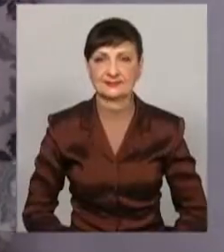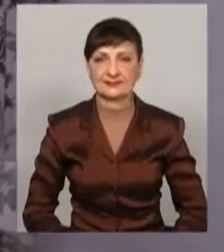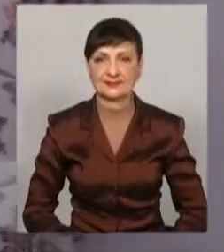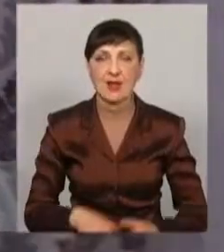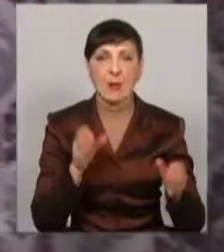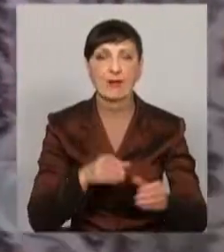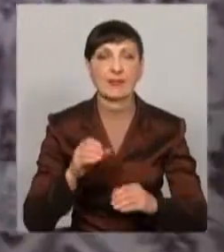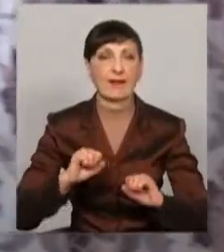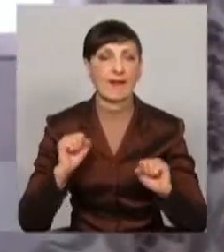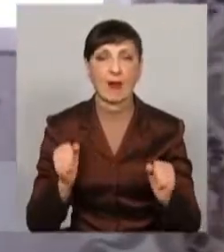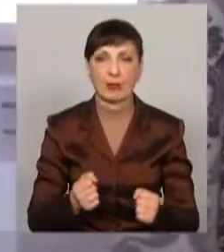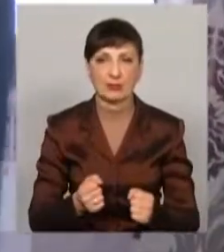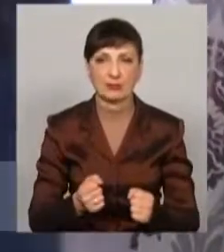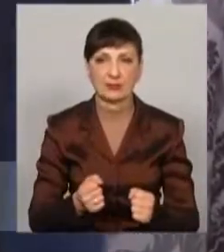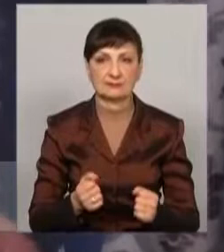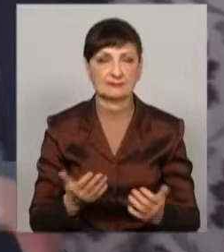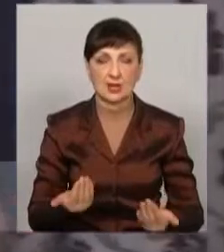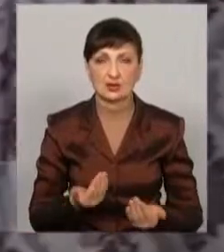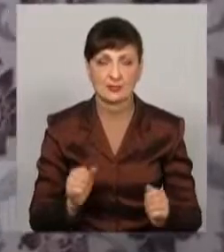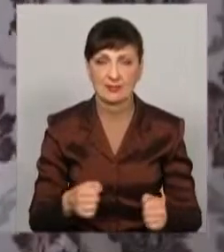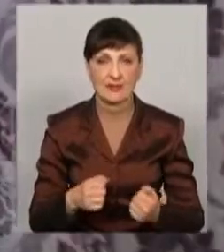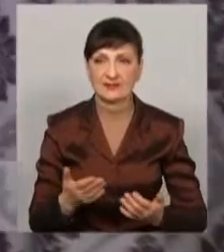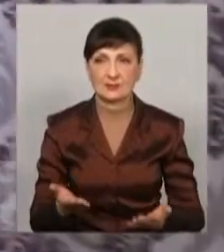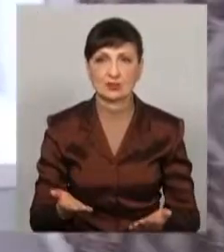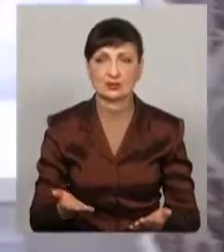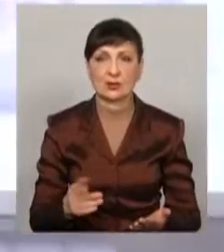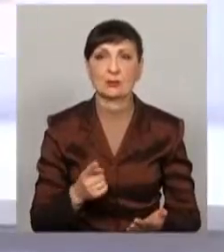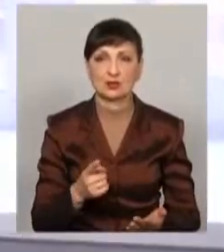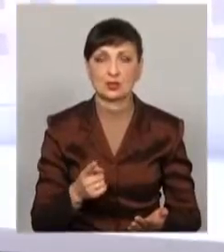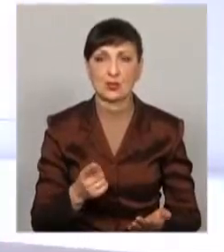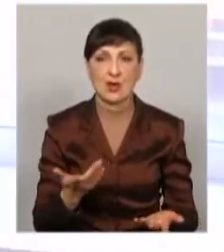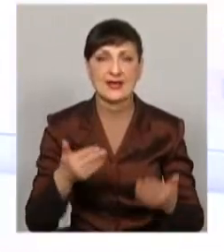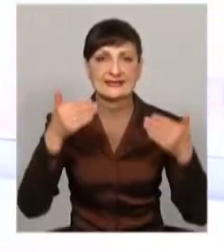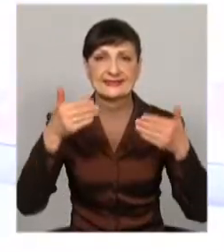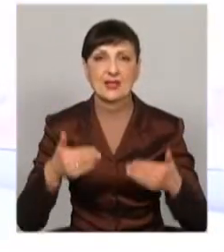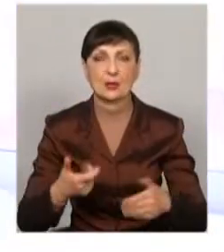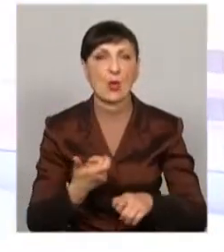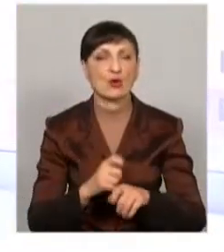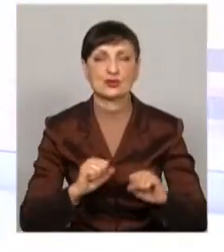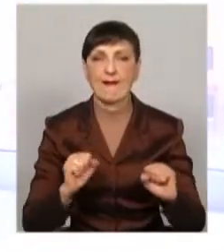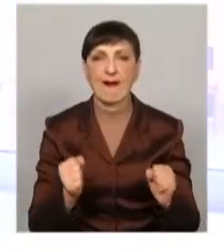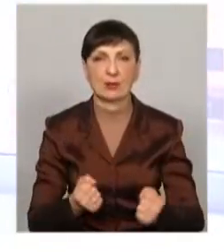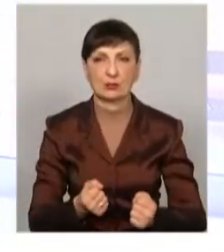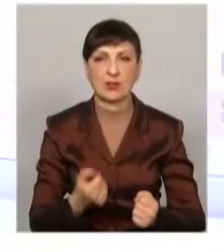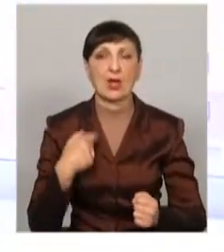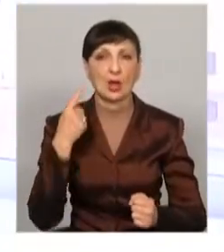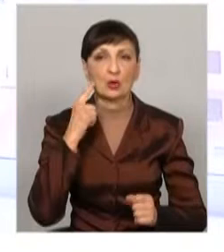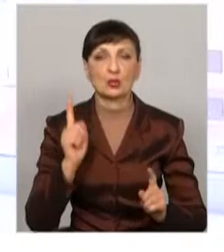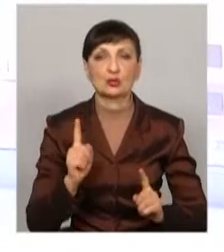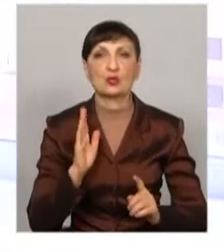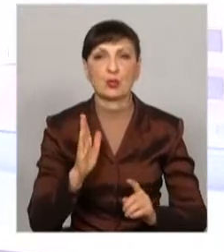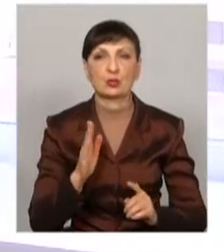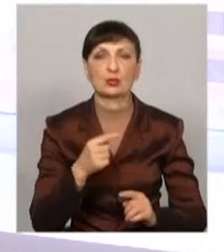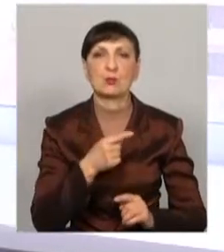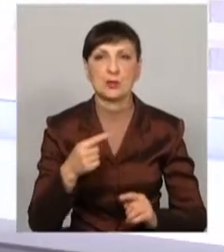холодная, ну, жить как бы невозможно, я думаю, потому что, ну, стены просто очень холодные. Я думаю, что будет